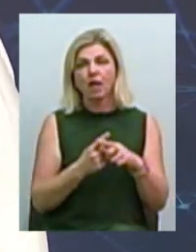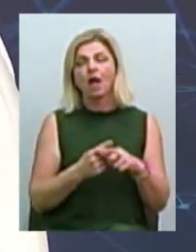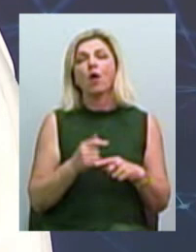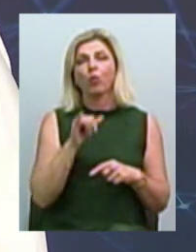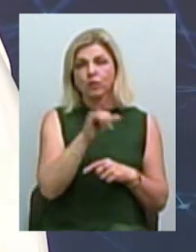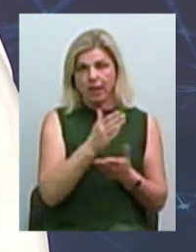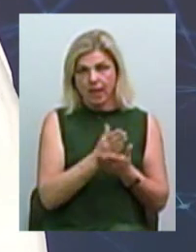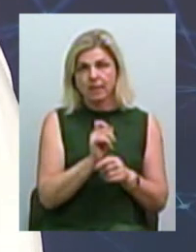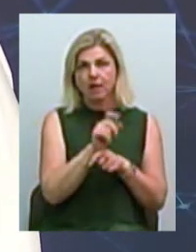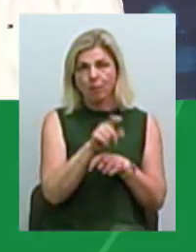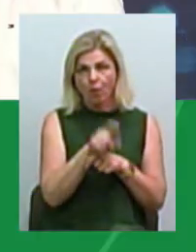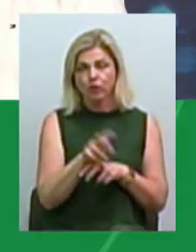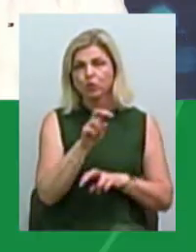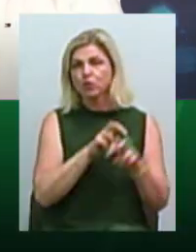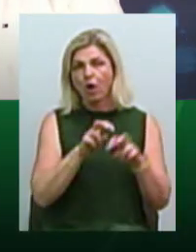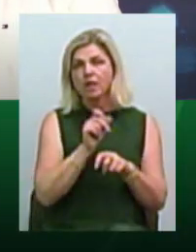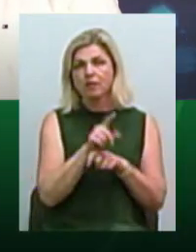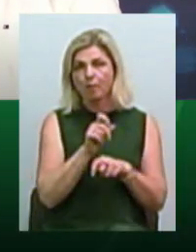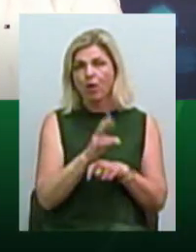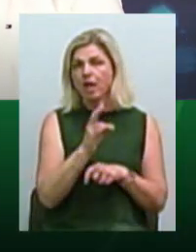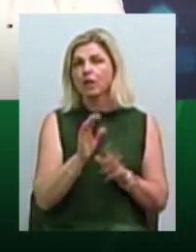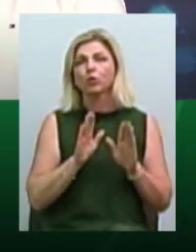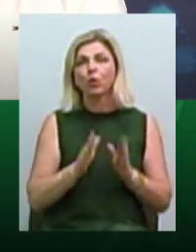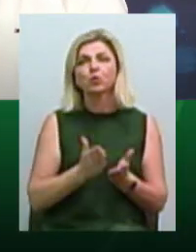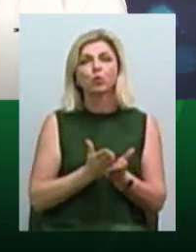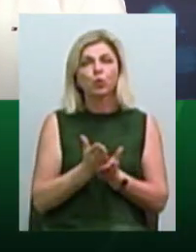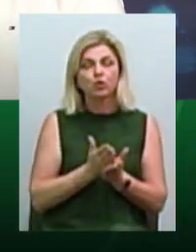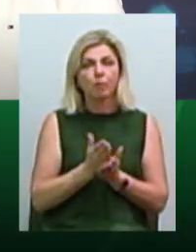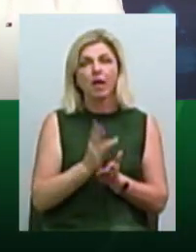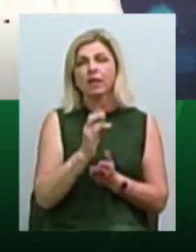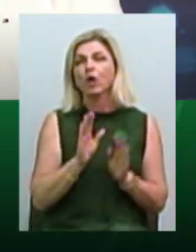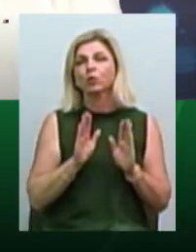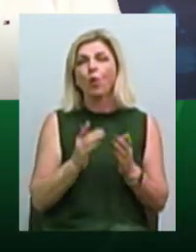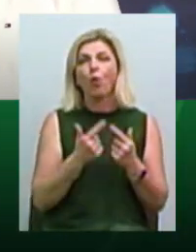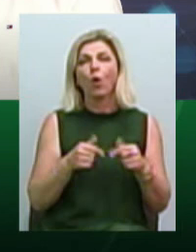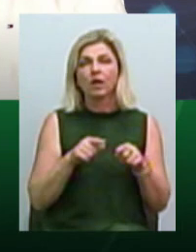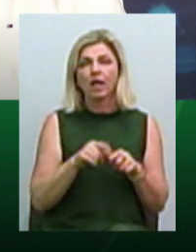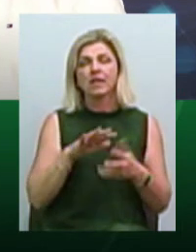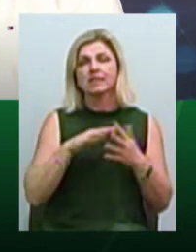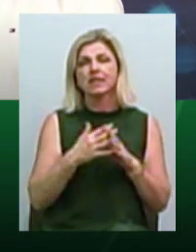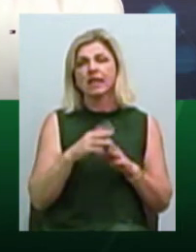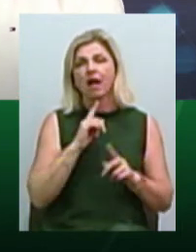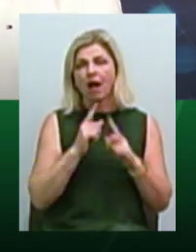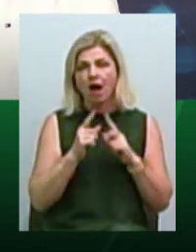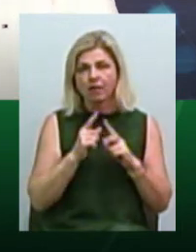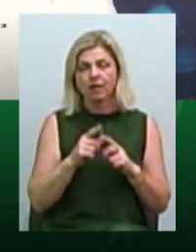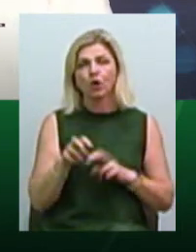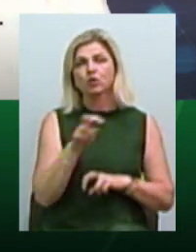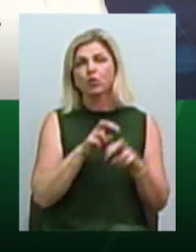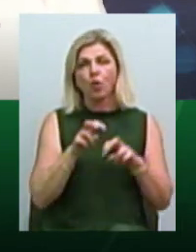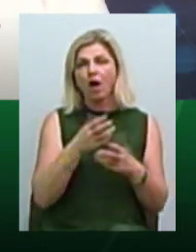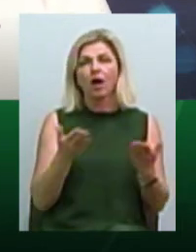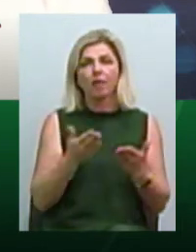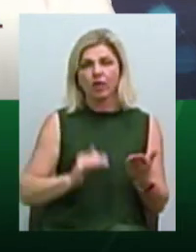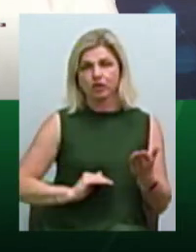замовлення, вони шукають замовника, не тільки служба автомобільних доріг, не тільки управління інфраструктури. Вони шукають сільради, вони шукають якісь